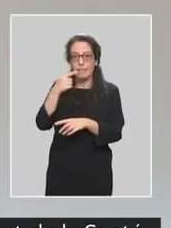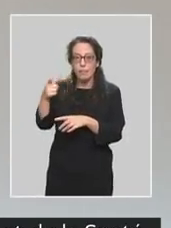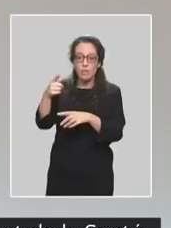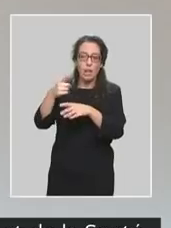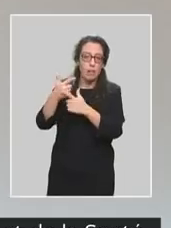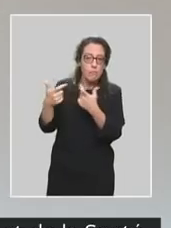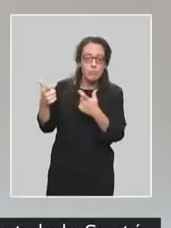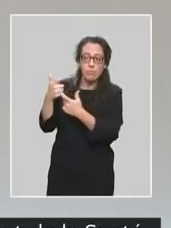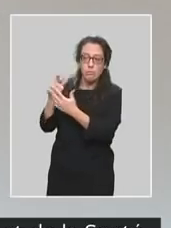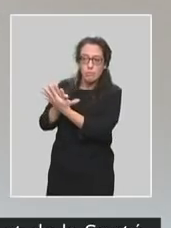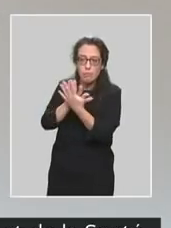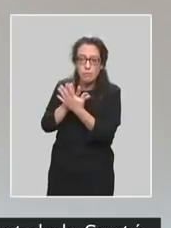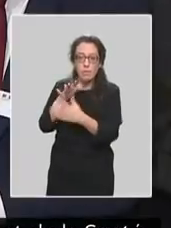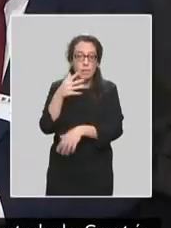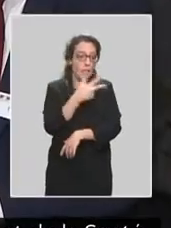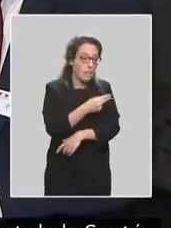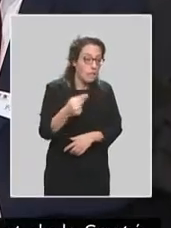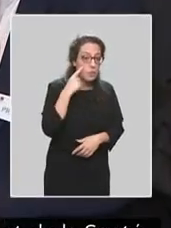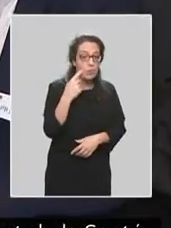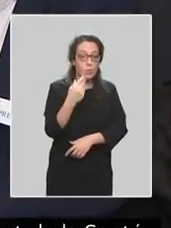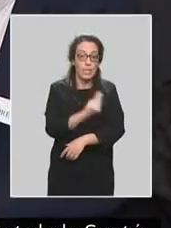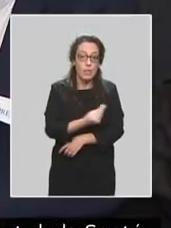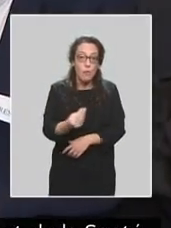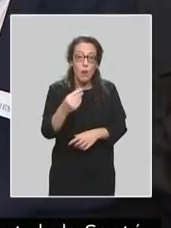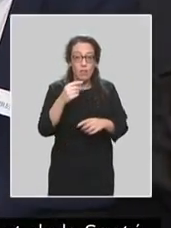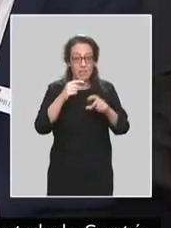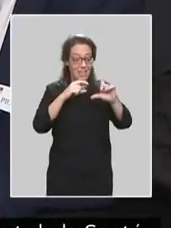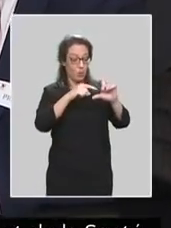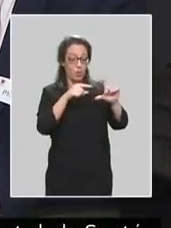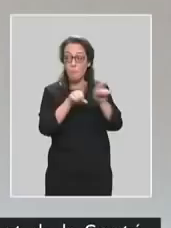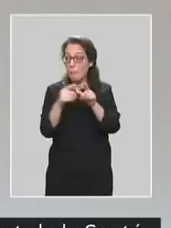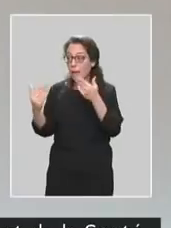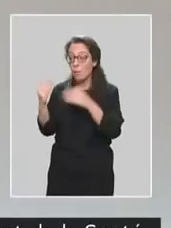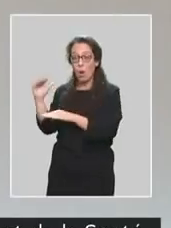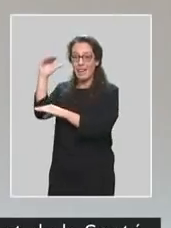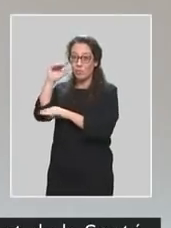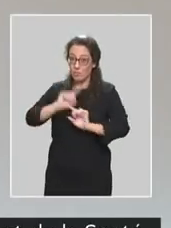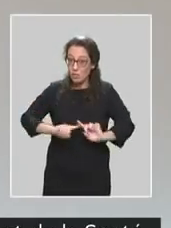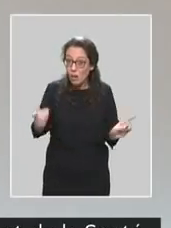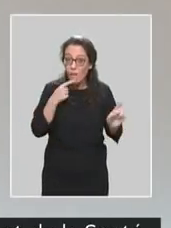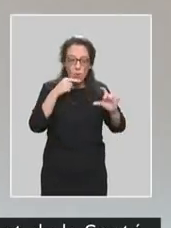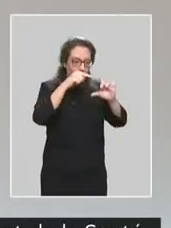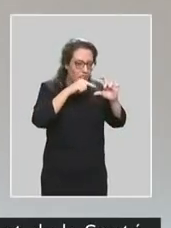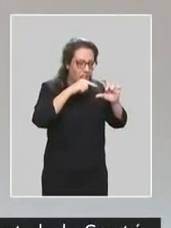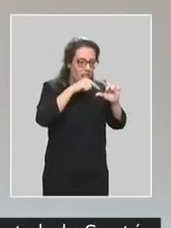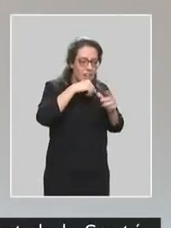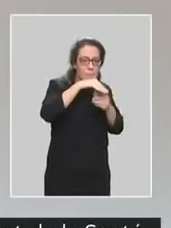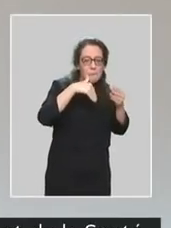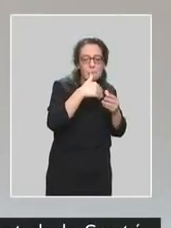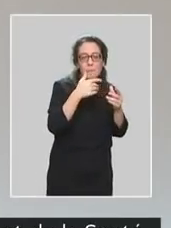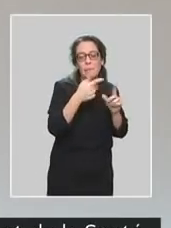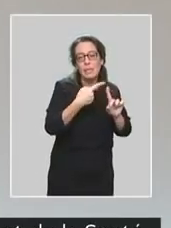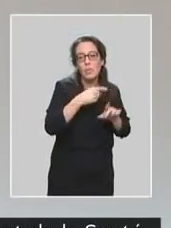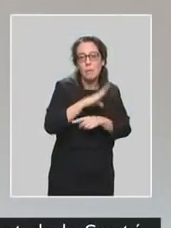vaccins destinés aux enfants, qui sont des dilutions particulières. On n'utilise pas les mêmes vaccins que pour les adultes. Ensuite, si la décision a été